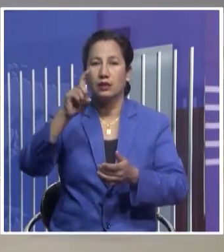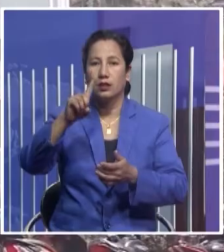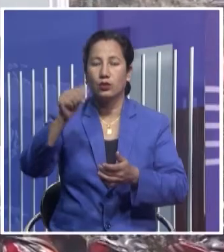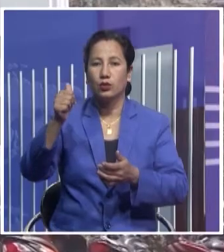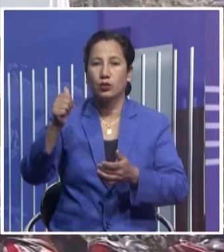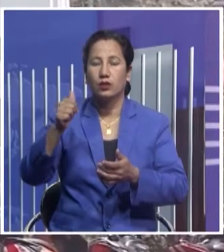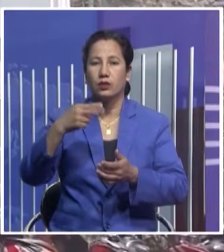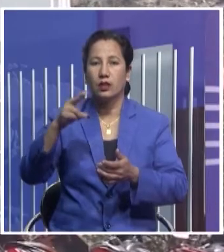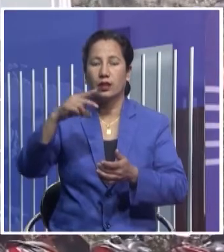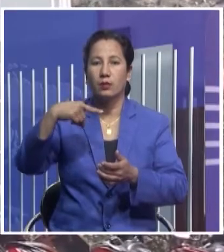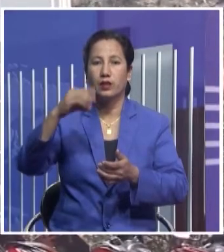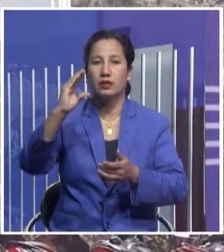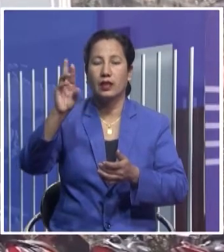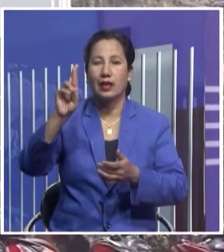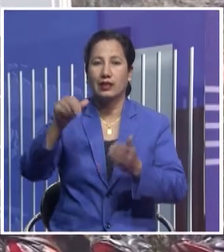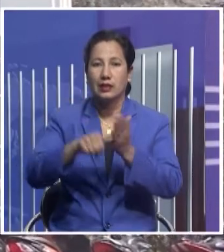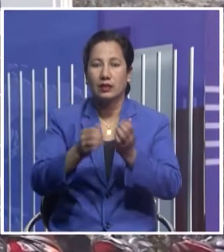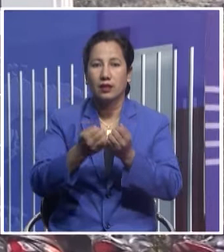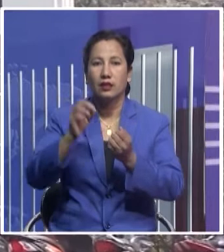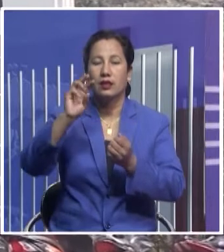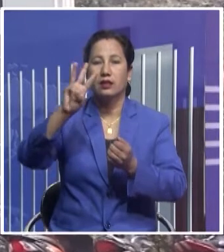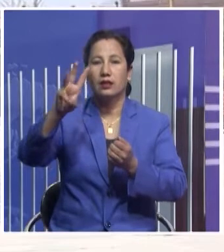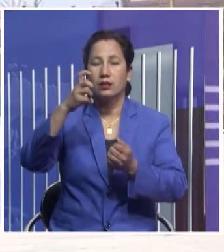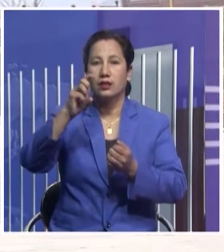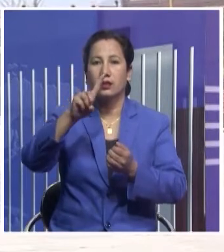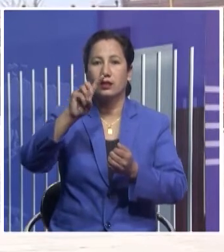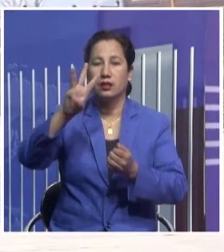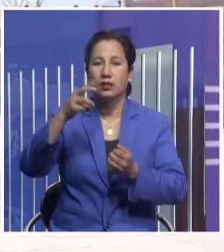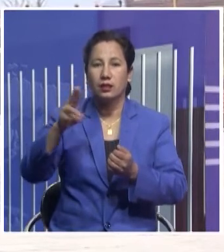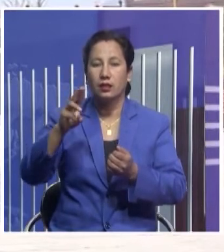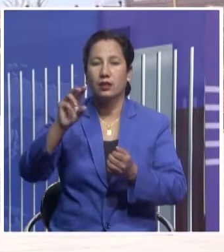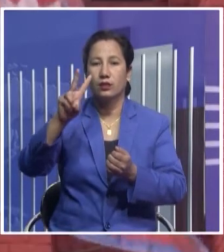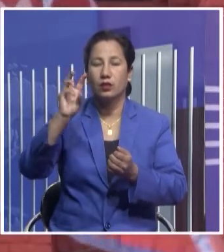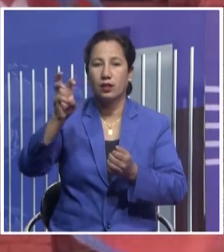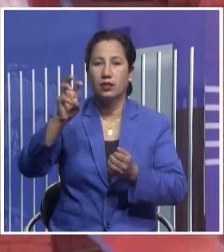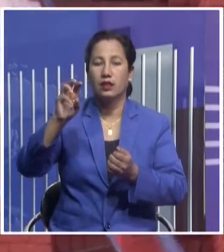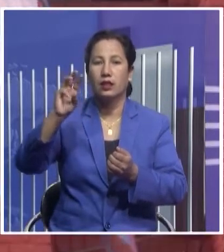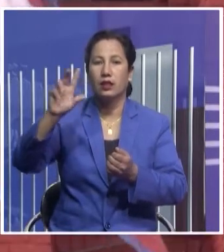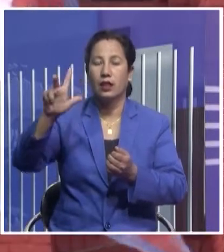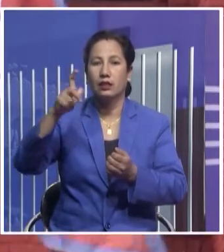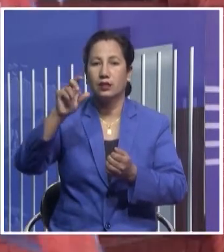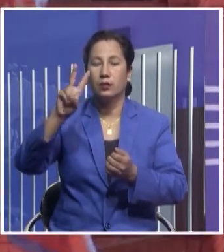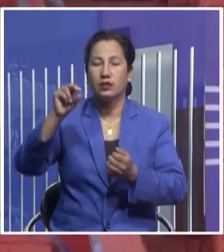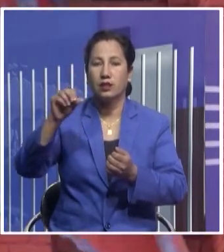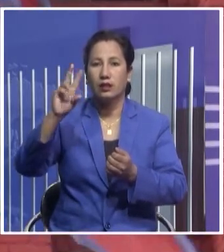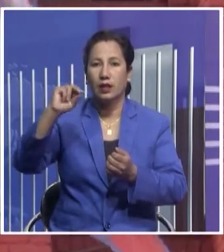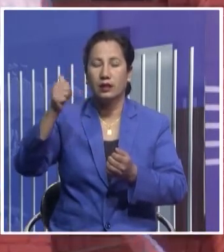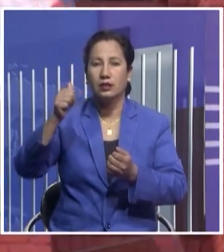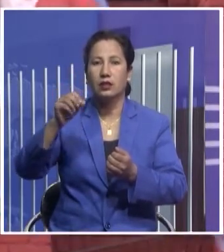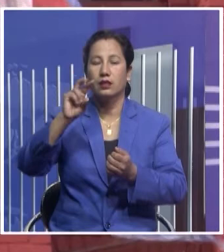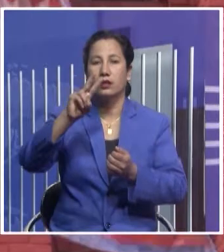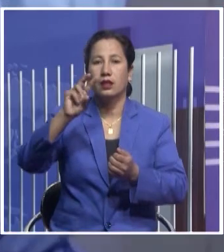10,416 जनाको पीसीआर परीक्षण गर्दा 313 जना र 2,820 जनाको एन्टिजेन परीक्षण गर्दा 28 जना